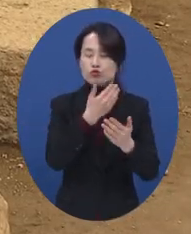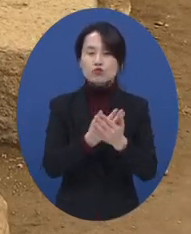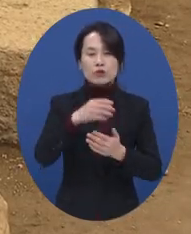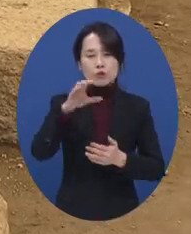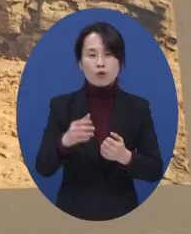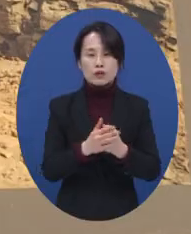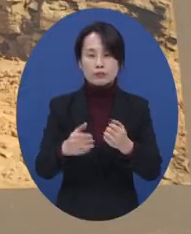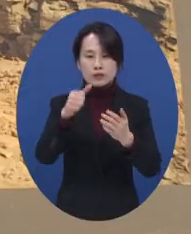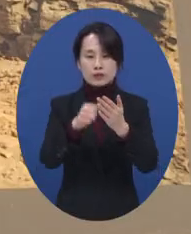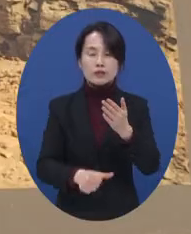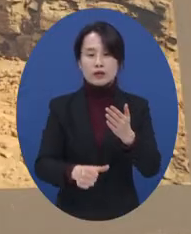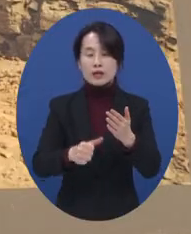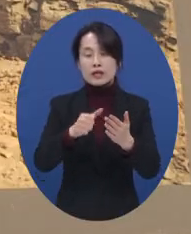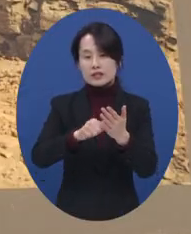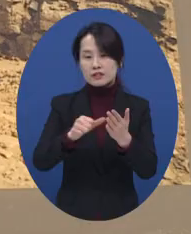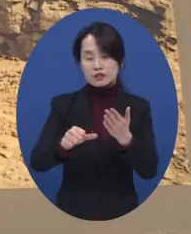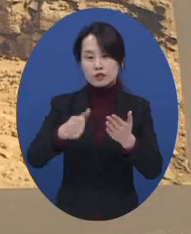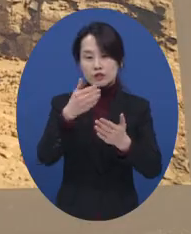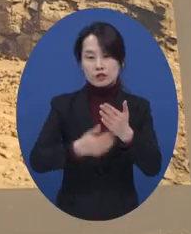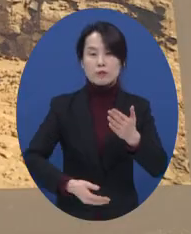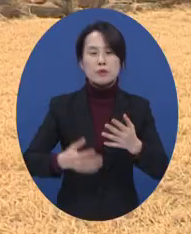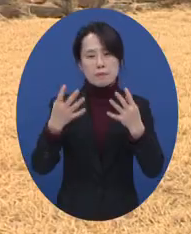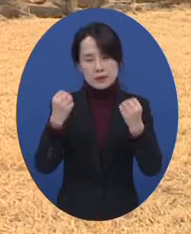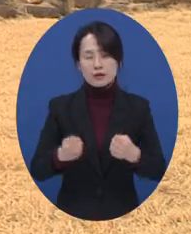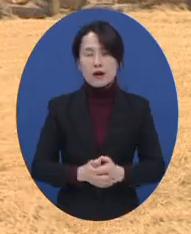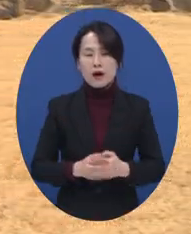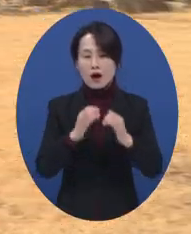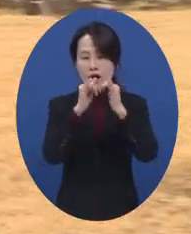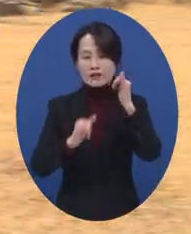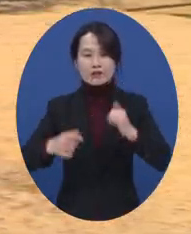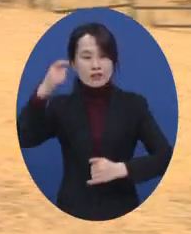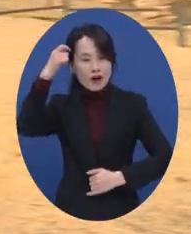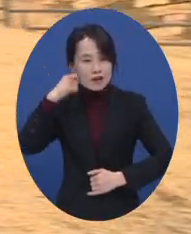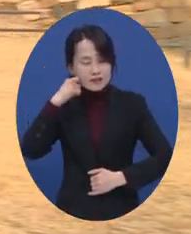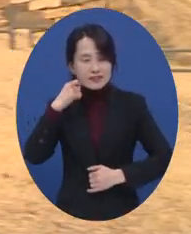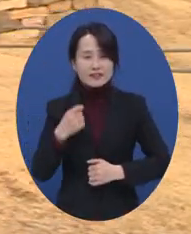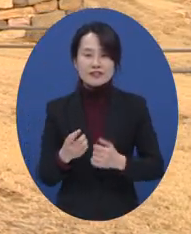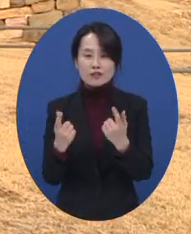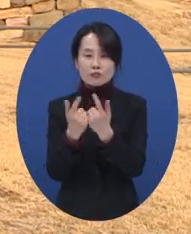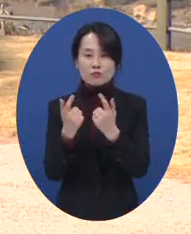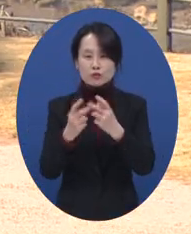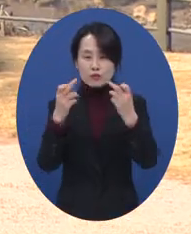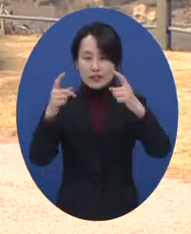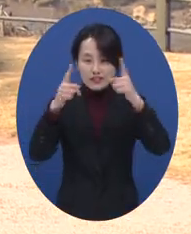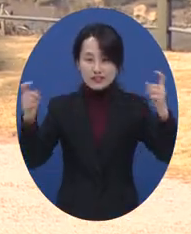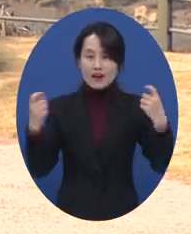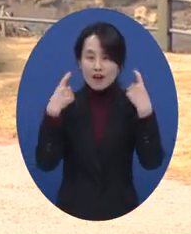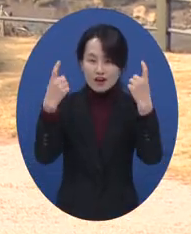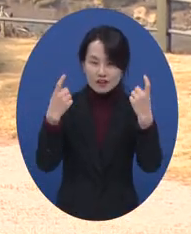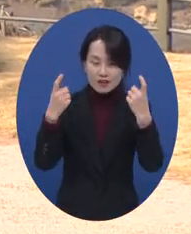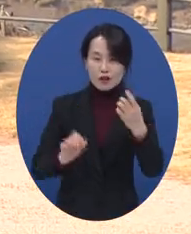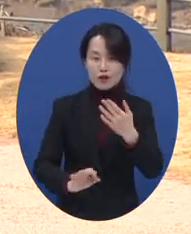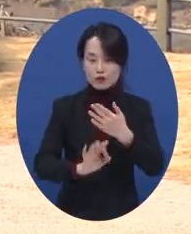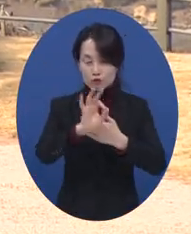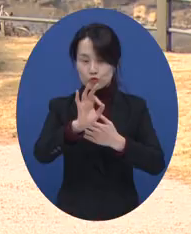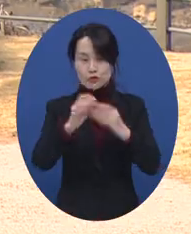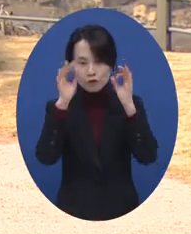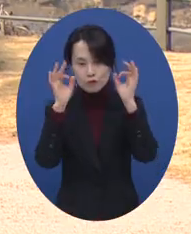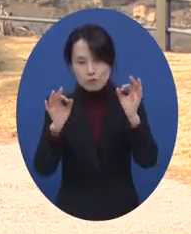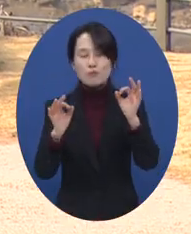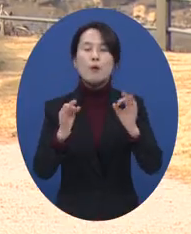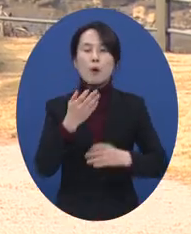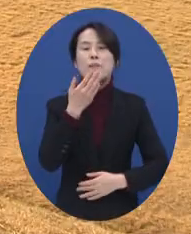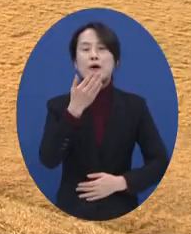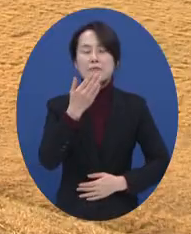많습니다 역사의 숨결 느낄 수 있는 경기북부 산성 여행 다가오는 헤 루즈 명소로도 손색이